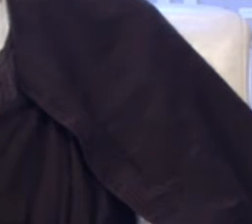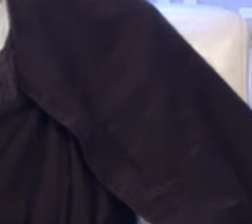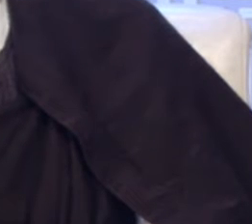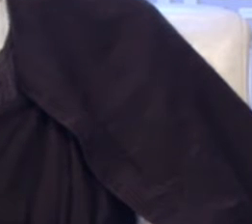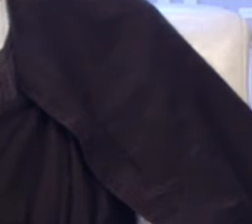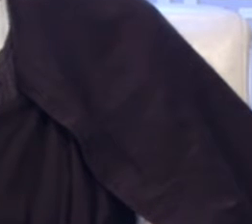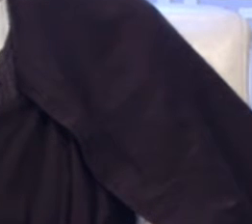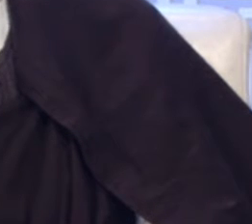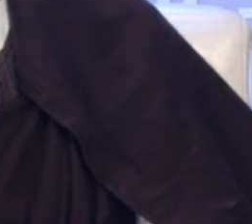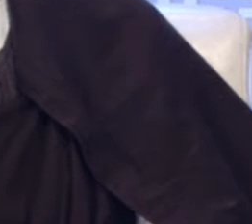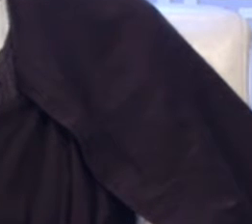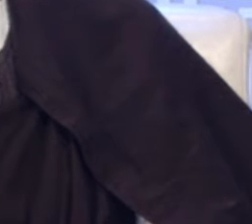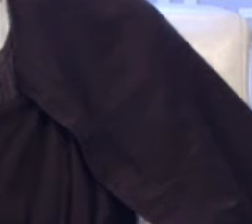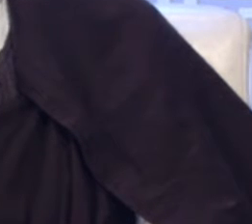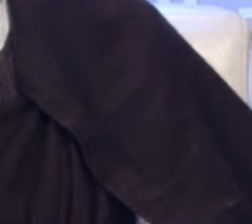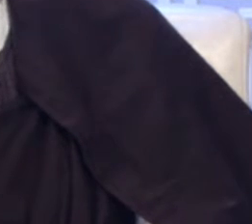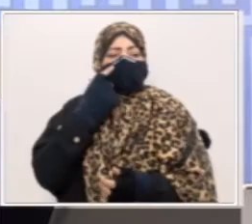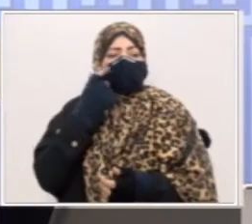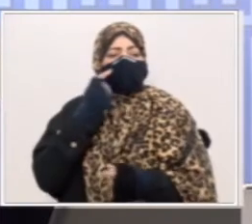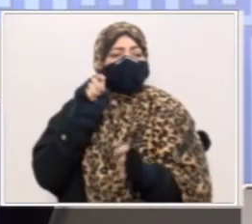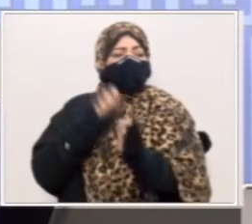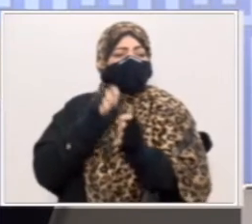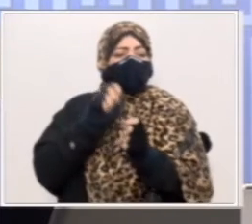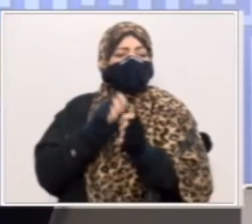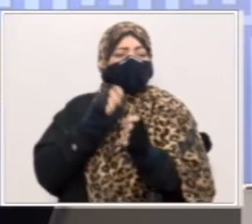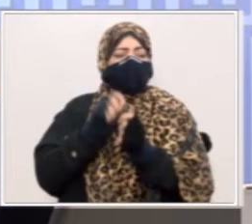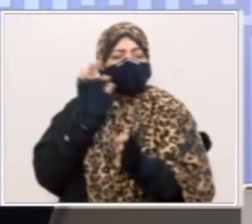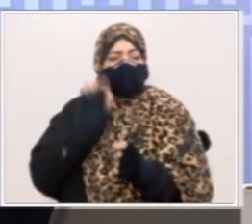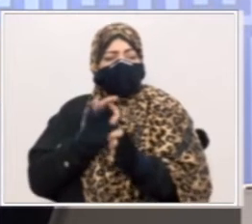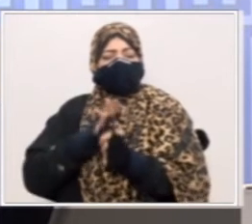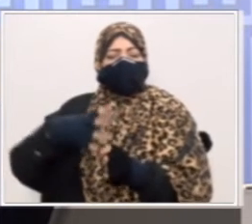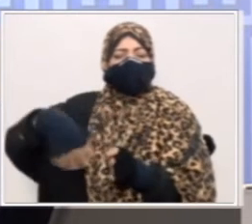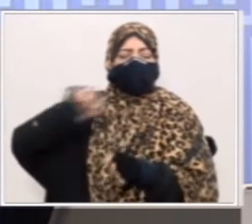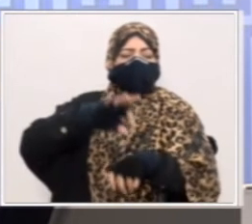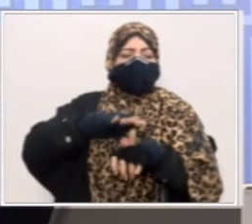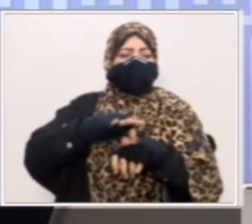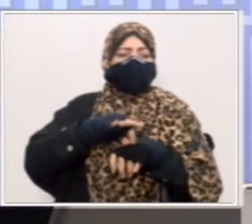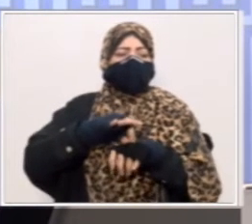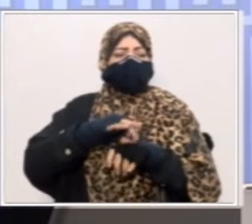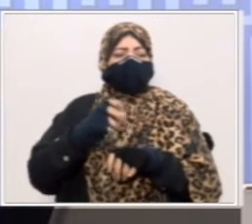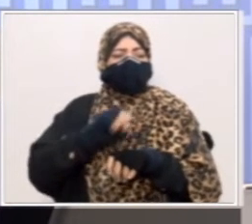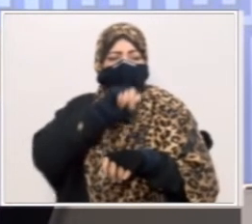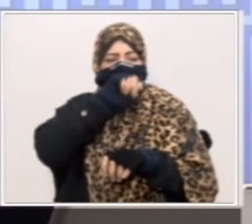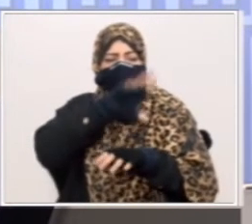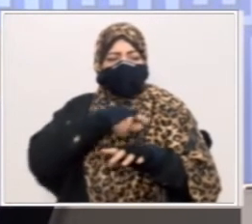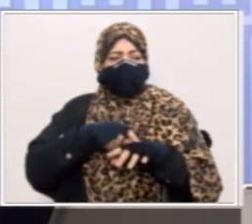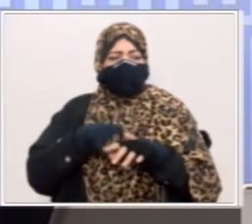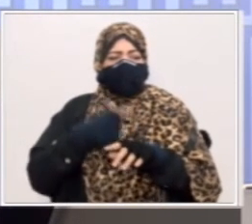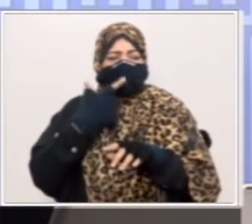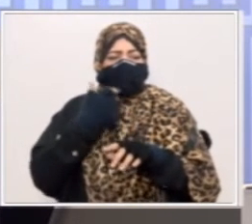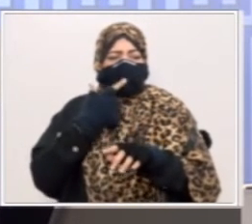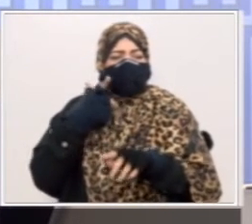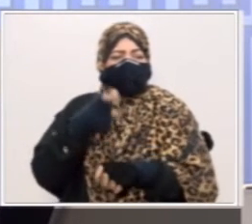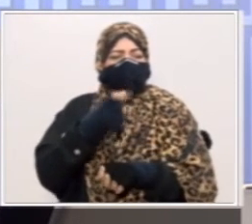نصيحة غالية لكل إنسان تلبست يده بالدماء أن يتوب لله عز وجل قبل فوات